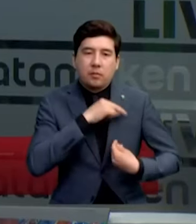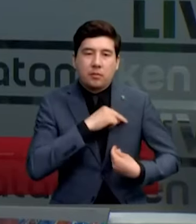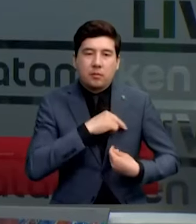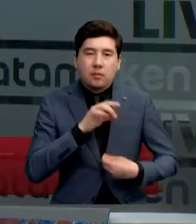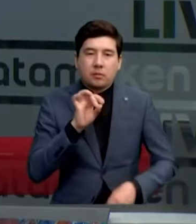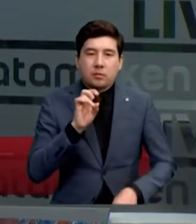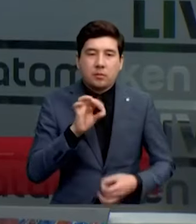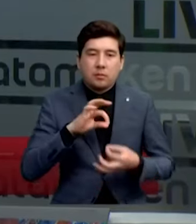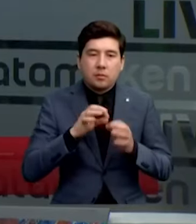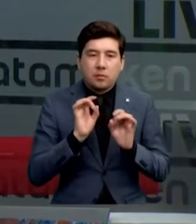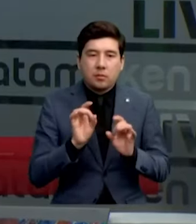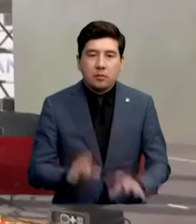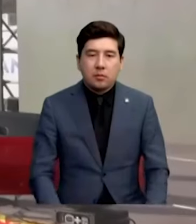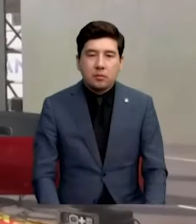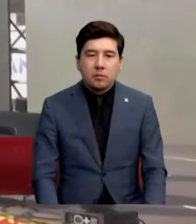Шалабаева толықтырады.